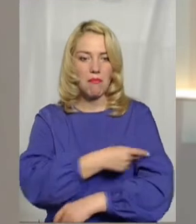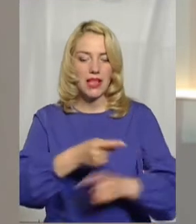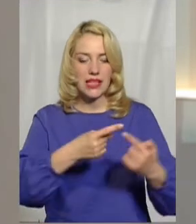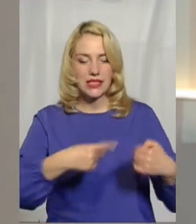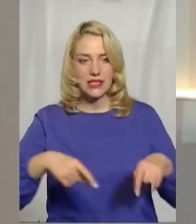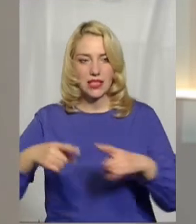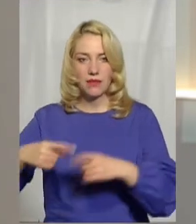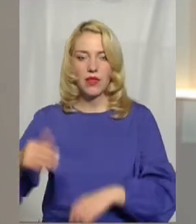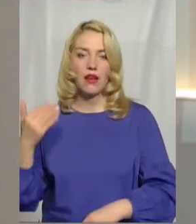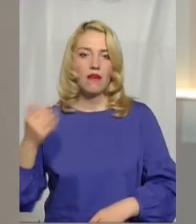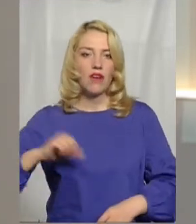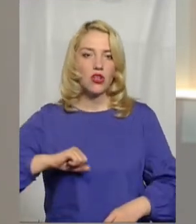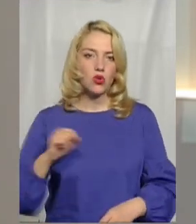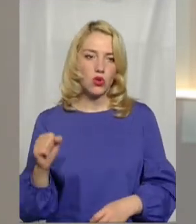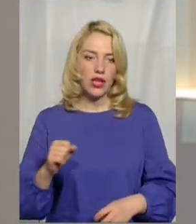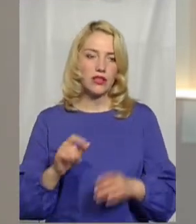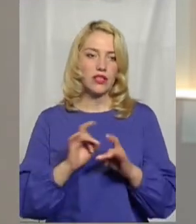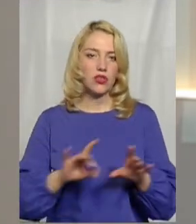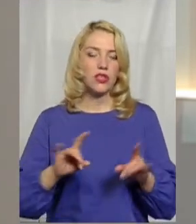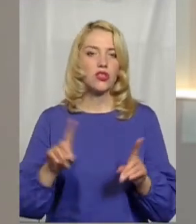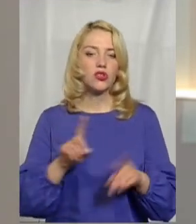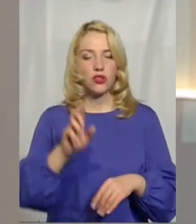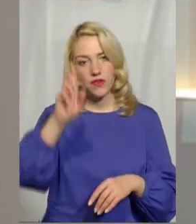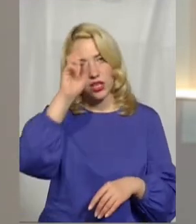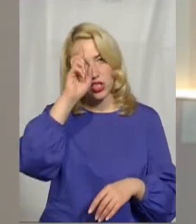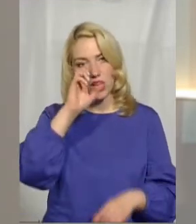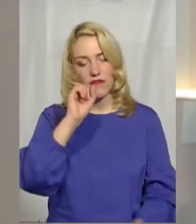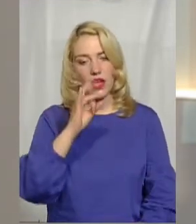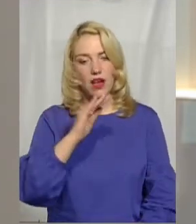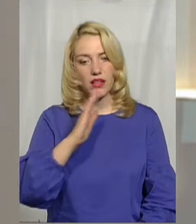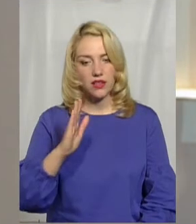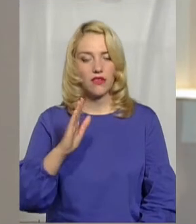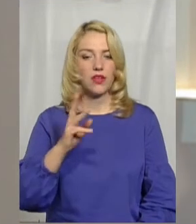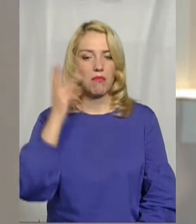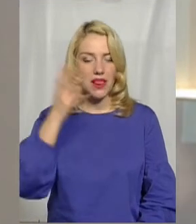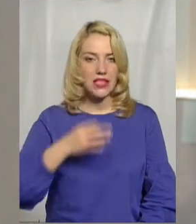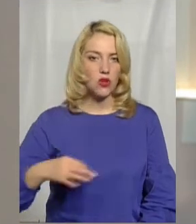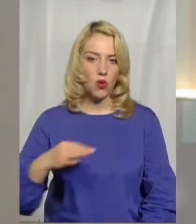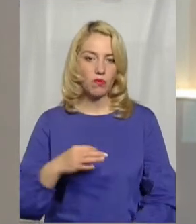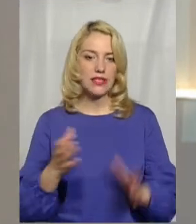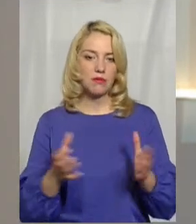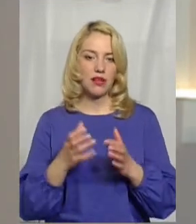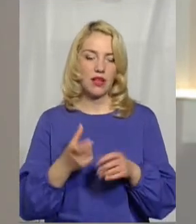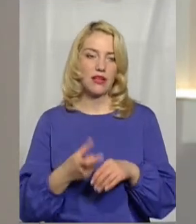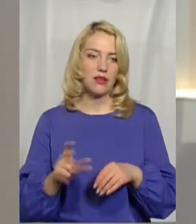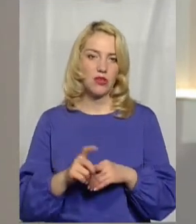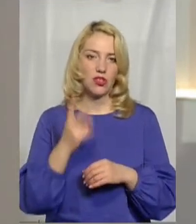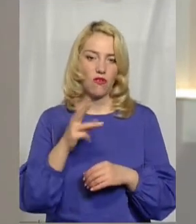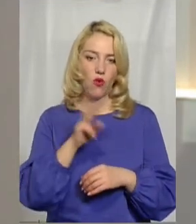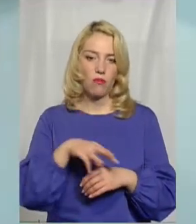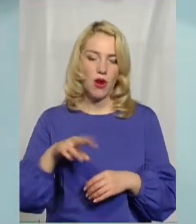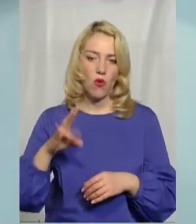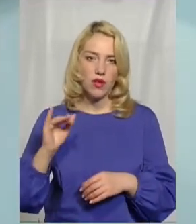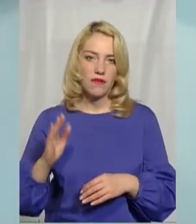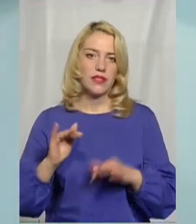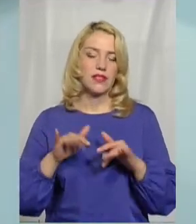Ваш колега Олександр Войтович зазначив, що у Державному архіві Хмельницької області зберігається більше 2 мільйонів справ.